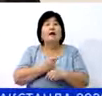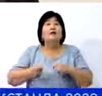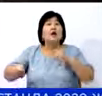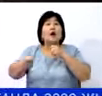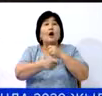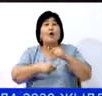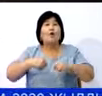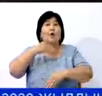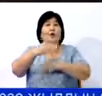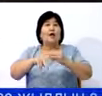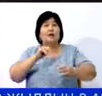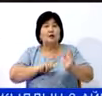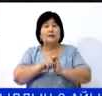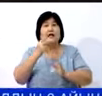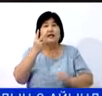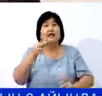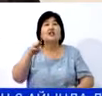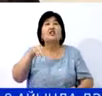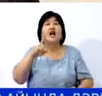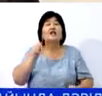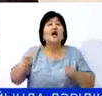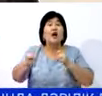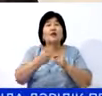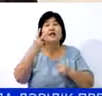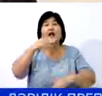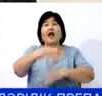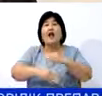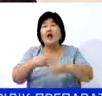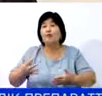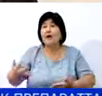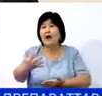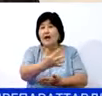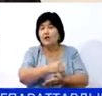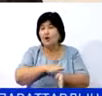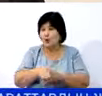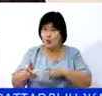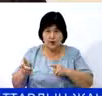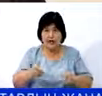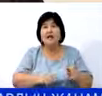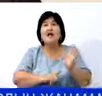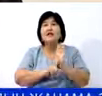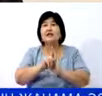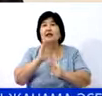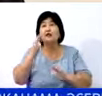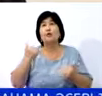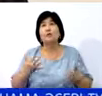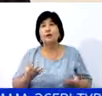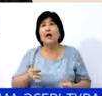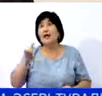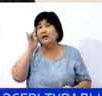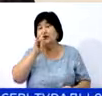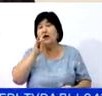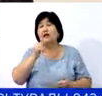жатырмыз. Оған 2 жатқы оратын, 2 комбайн жинайтын толықтай дайын іске кірісіп жатыр. Бүгіннен бастап жанар